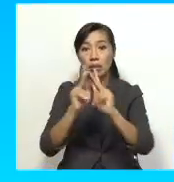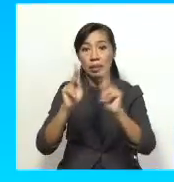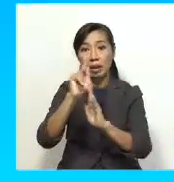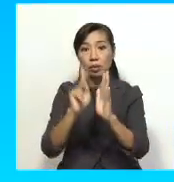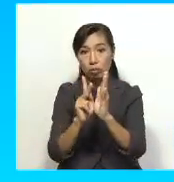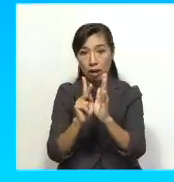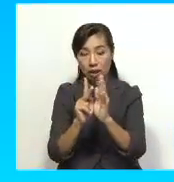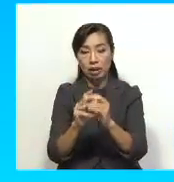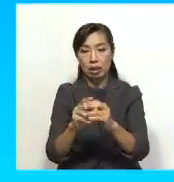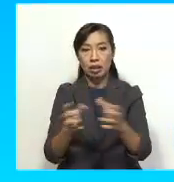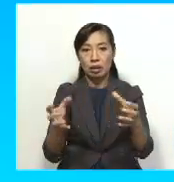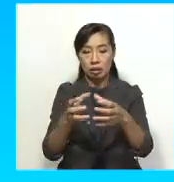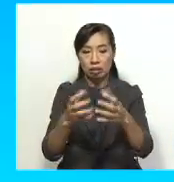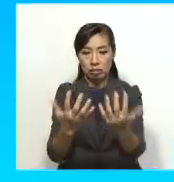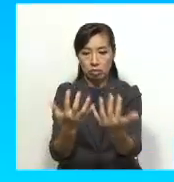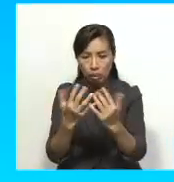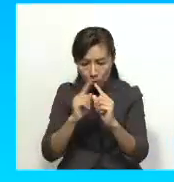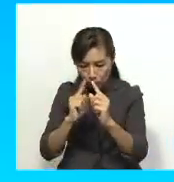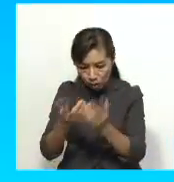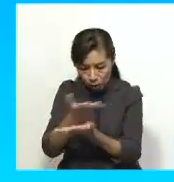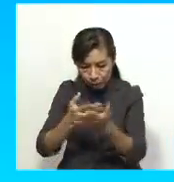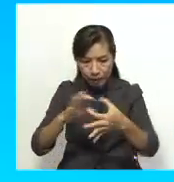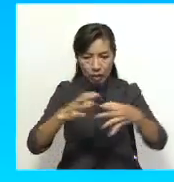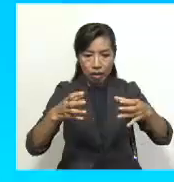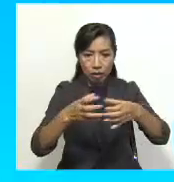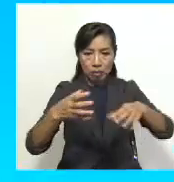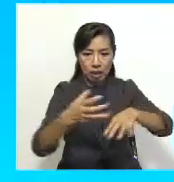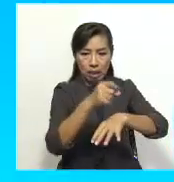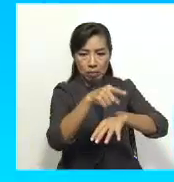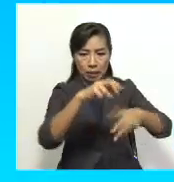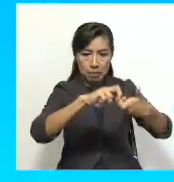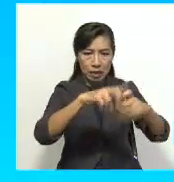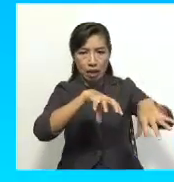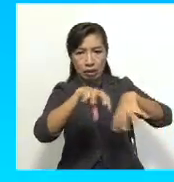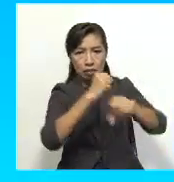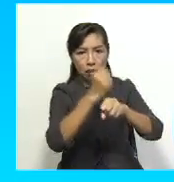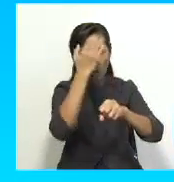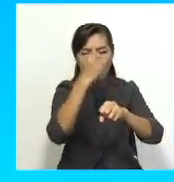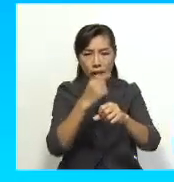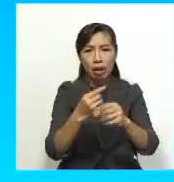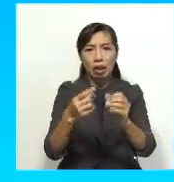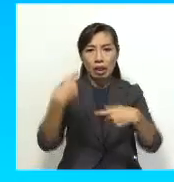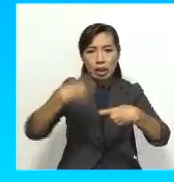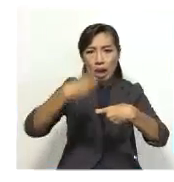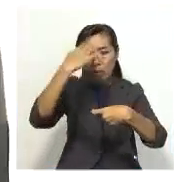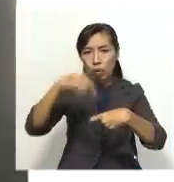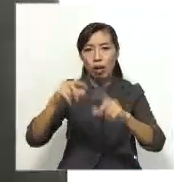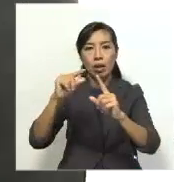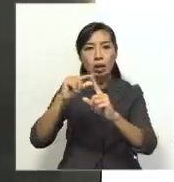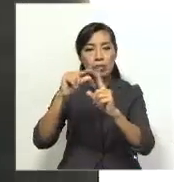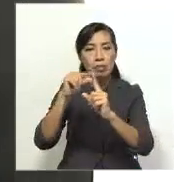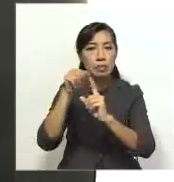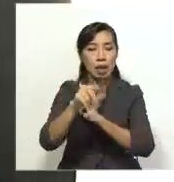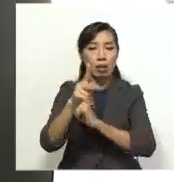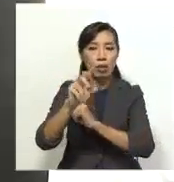ฎีกาค่ะเกี่ยวกับปัญหาการดำเนินการของพรรคการเมืองจากคำสั่งหัวหน้าคสช.ฉบับที่